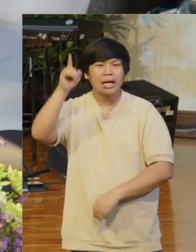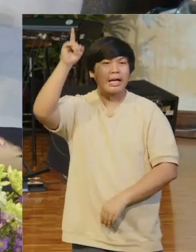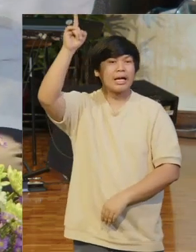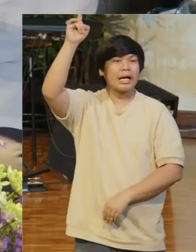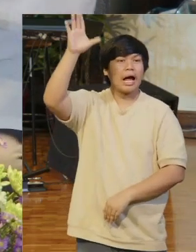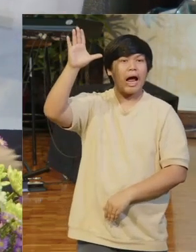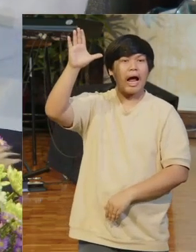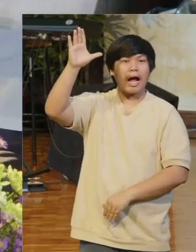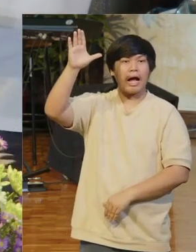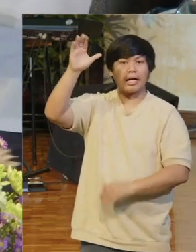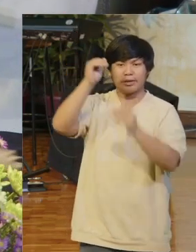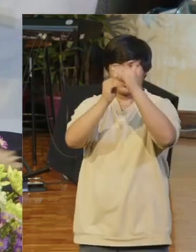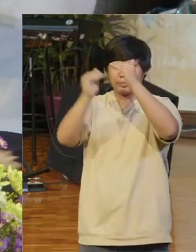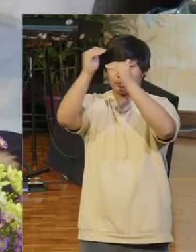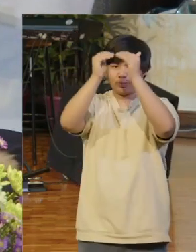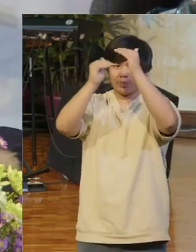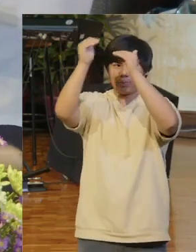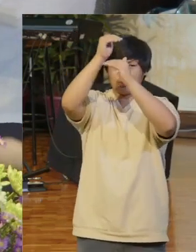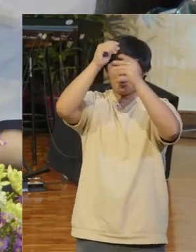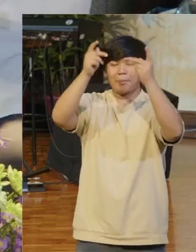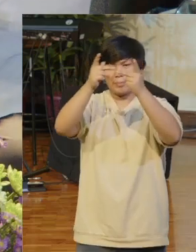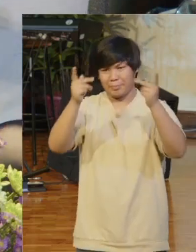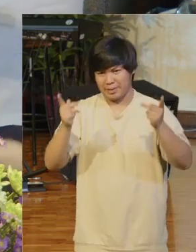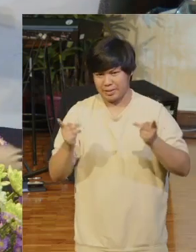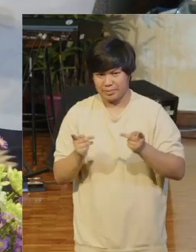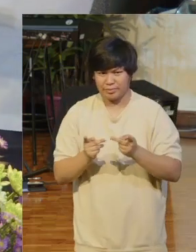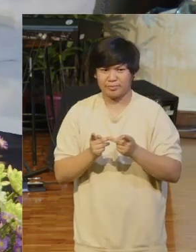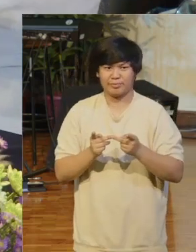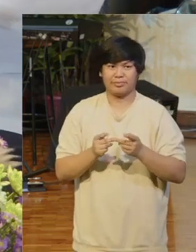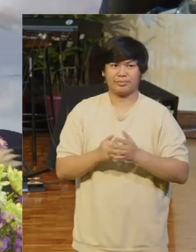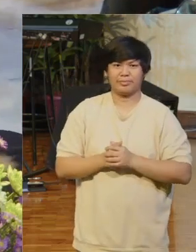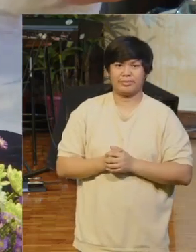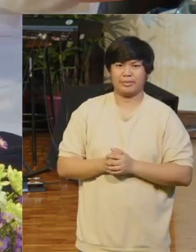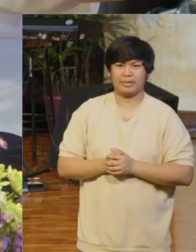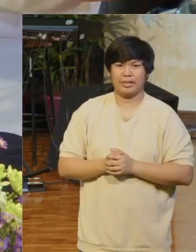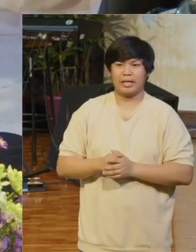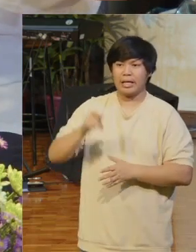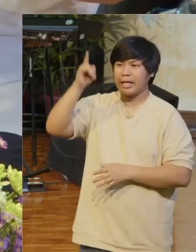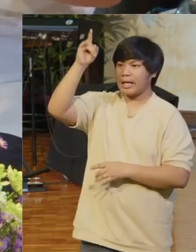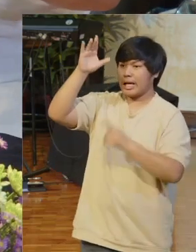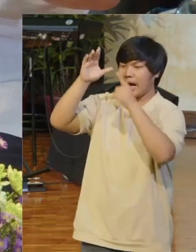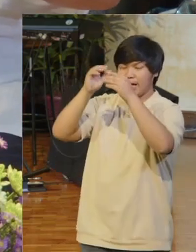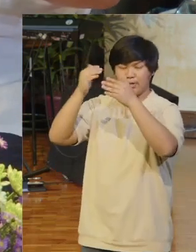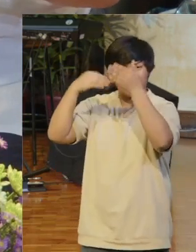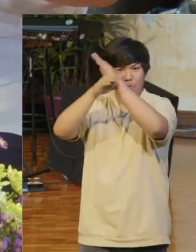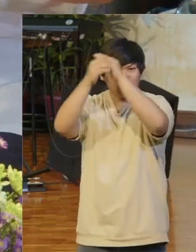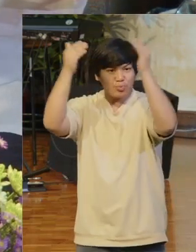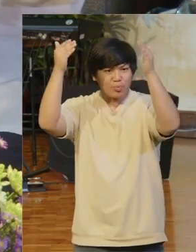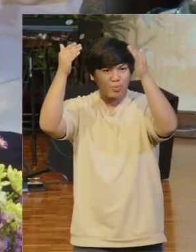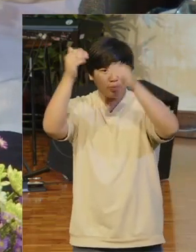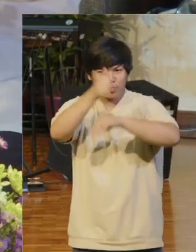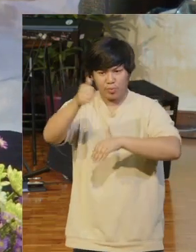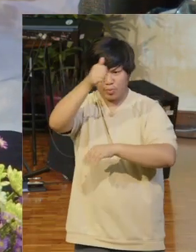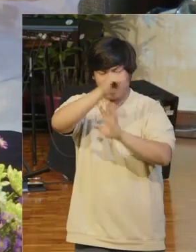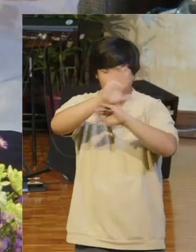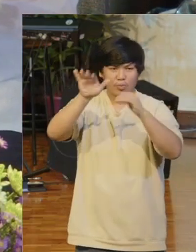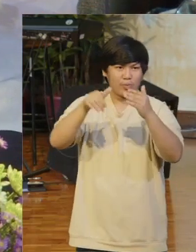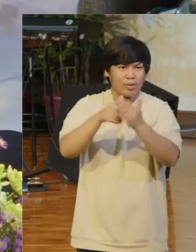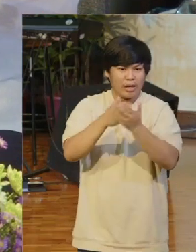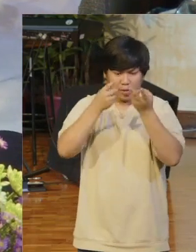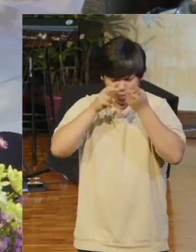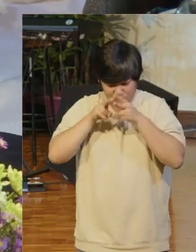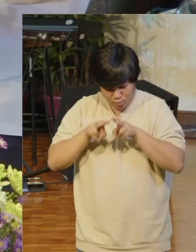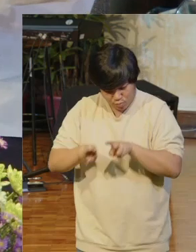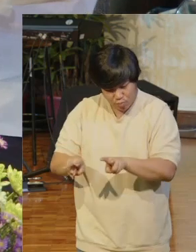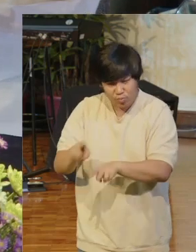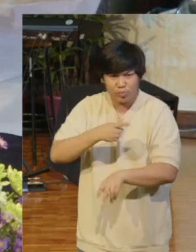nasa kataas-taasang lugar. Siya ang supreme being. Siya ay nasa langit. God